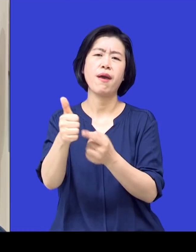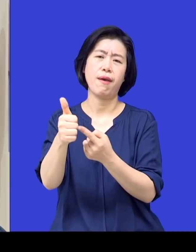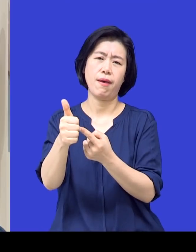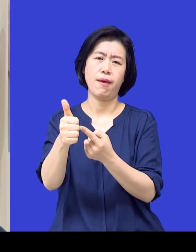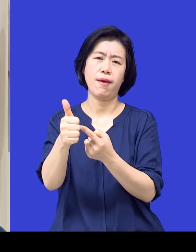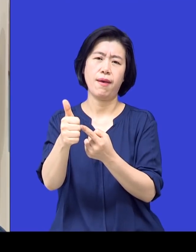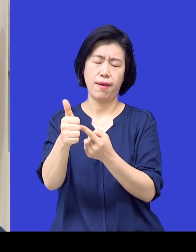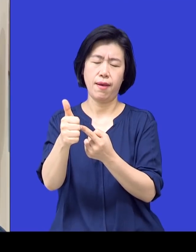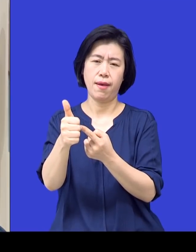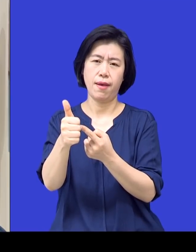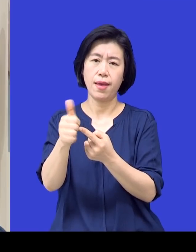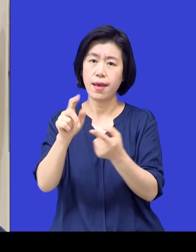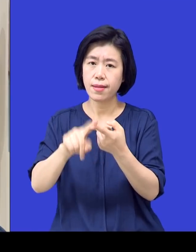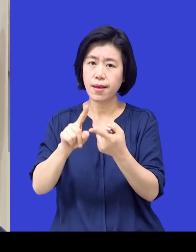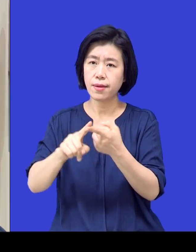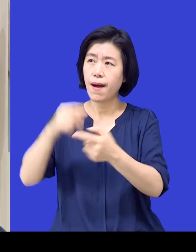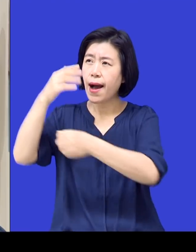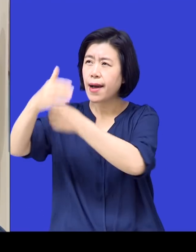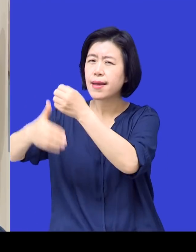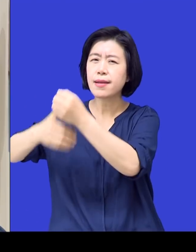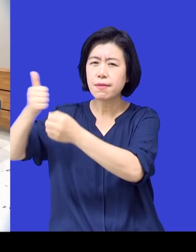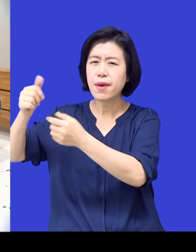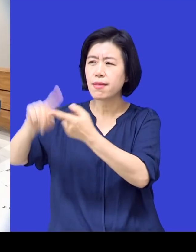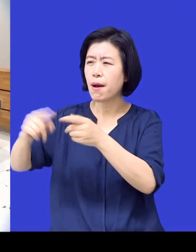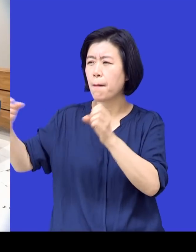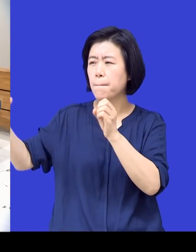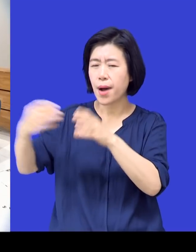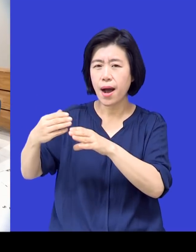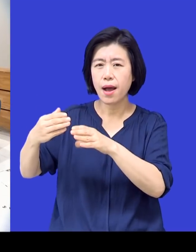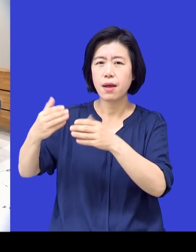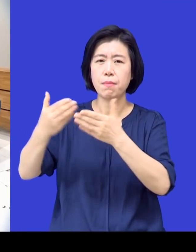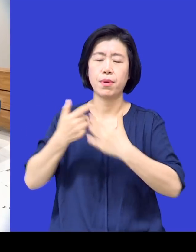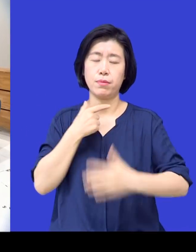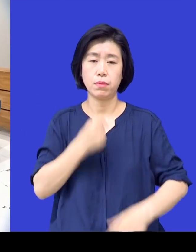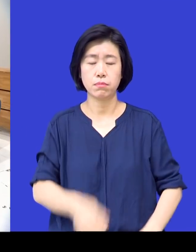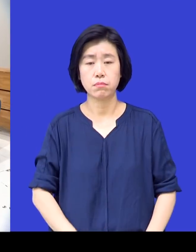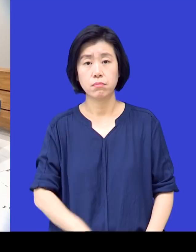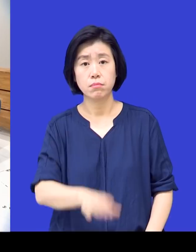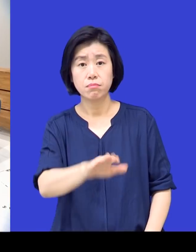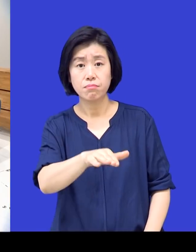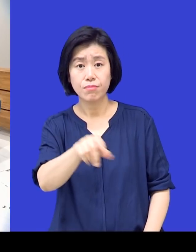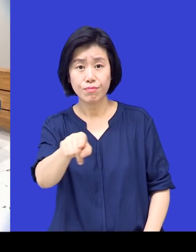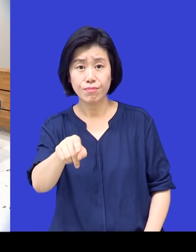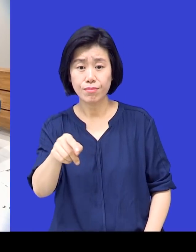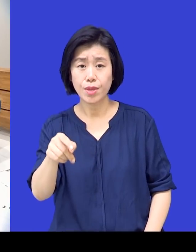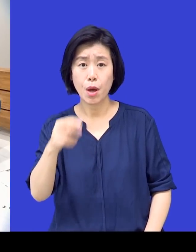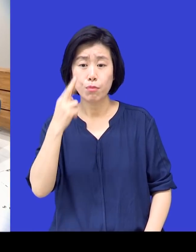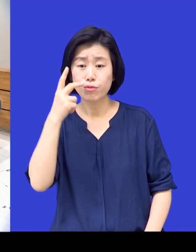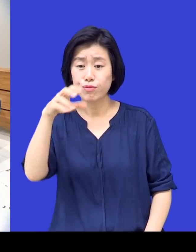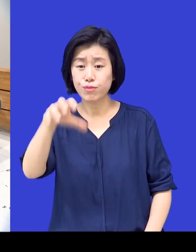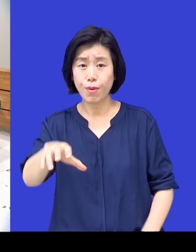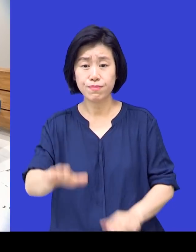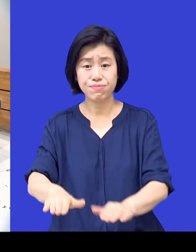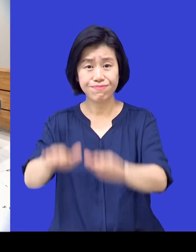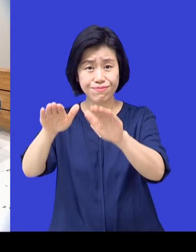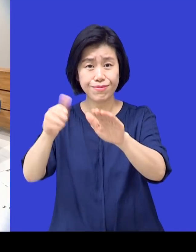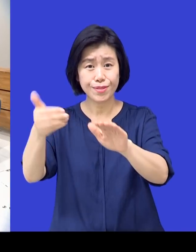하나님과 한번 쇼부를 이 분명한 걸 갖고 싶다. 미국에도 살다가 일본에서도 사셨나요?